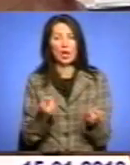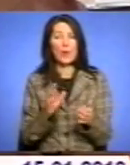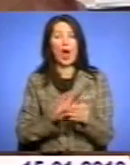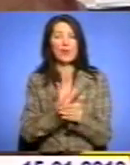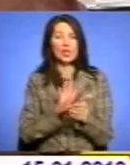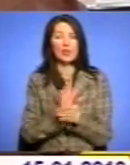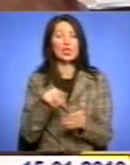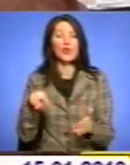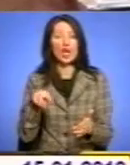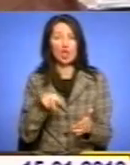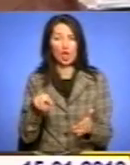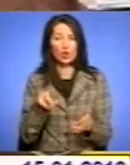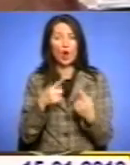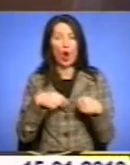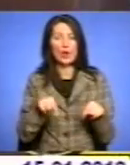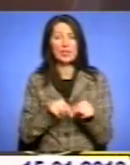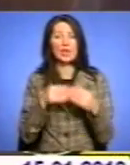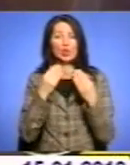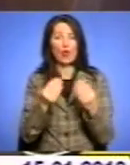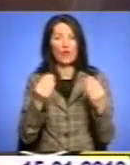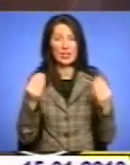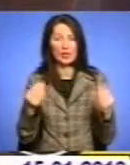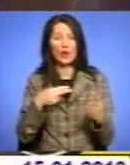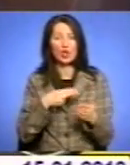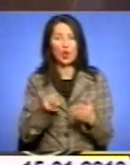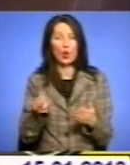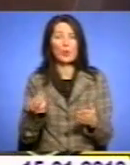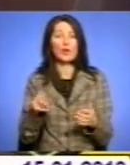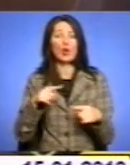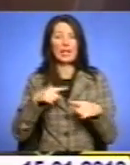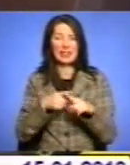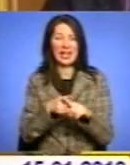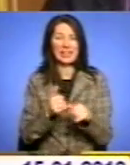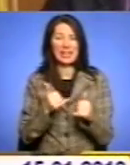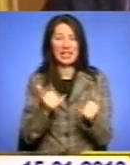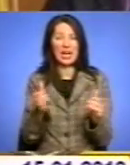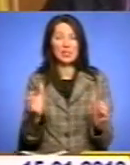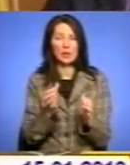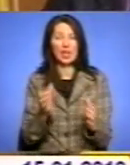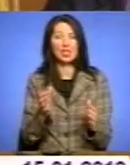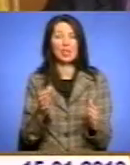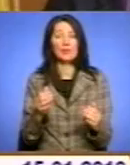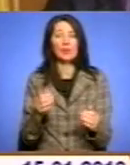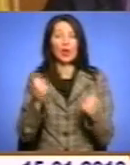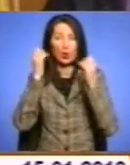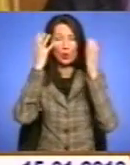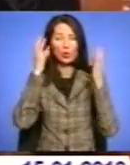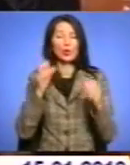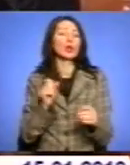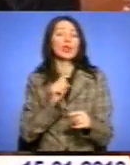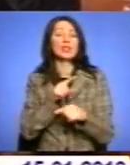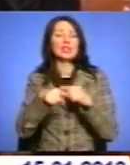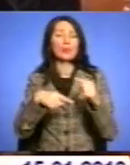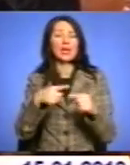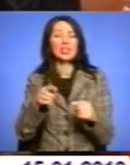видавництво літератури, організацію виставок, закупівлю відповідної техніки для збереження і відтворення культурної спадщини